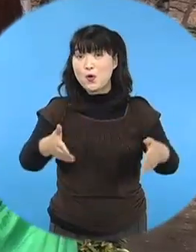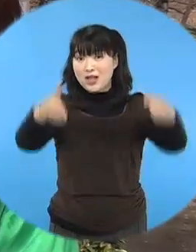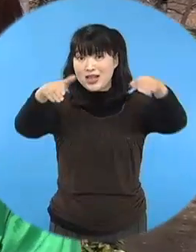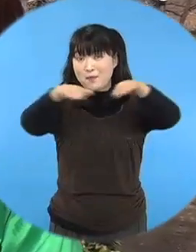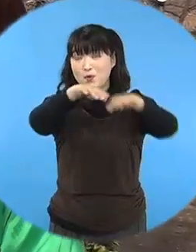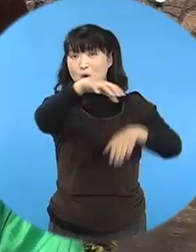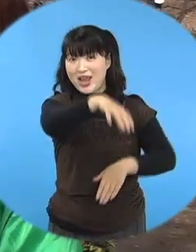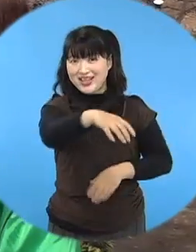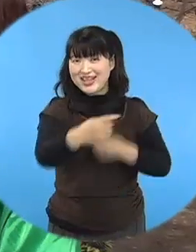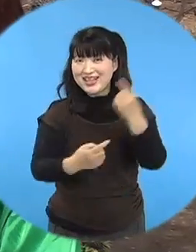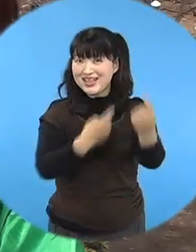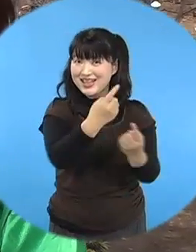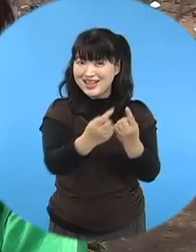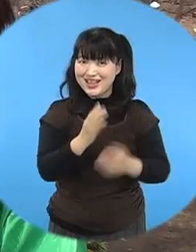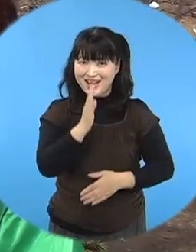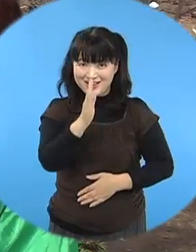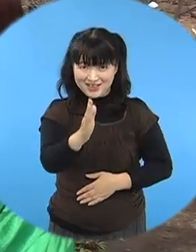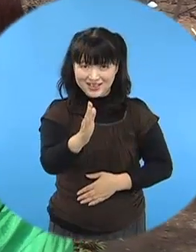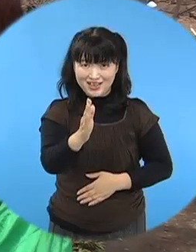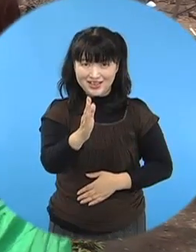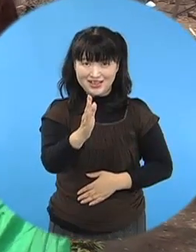物園にぜひ行ってみてください。